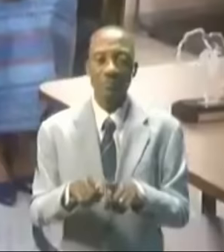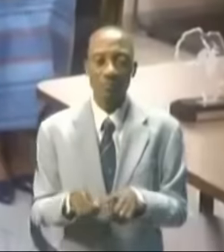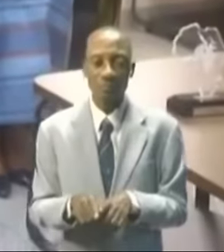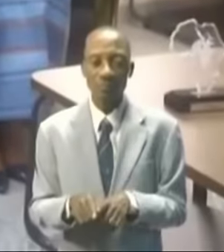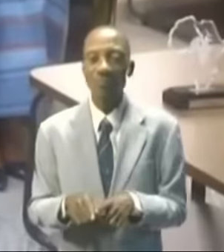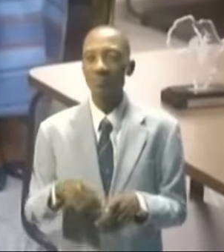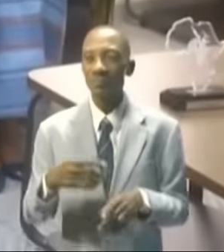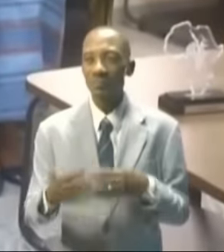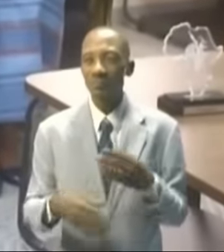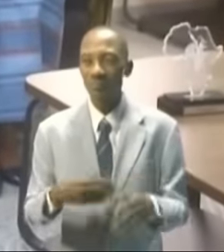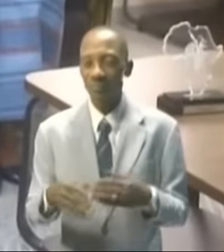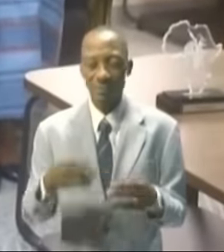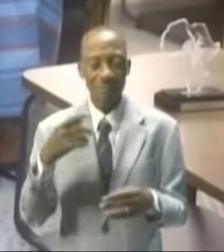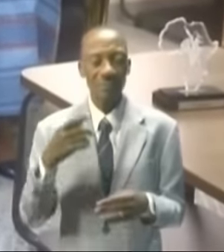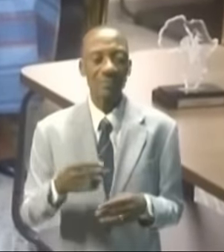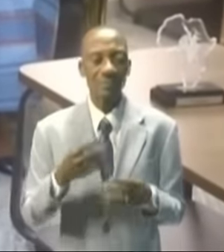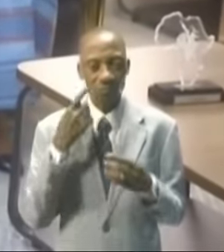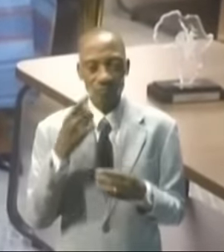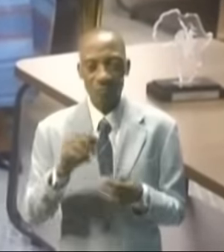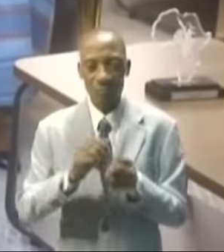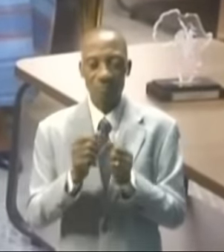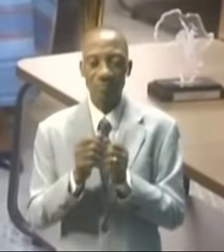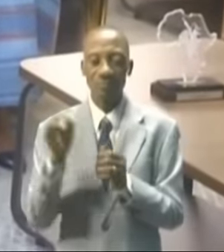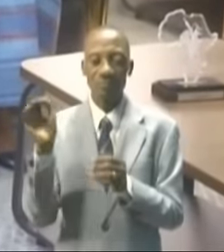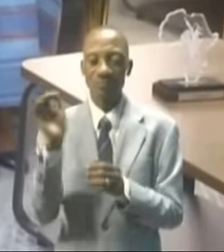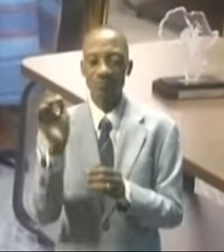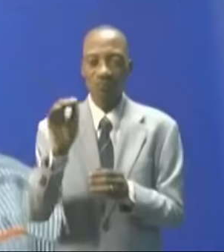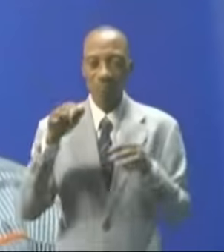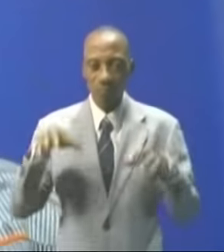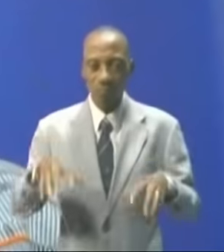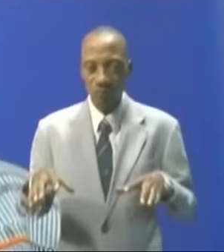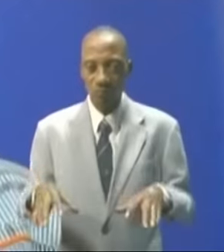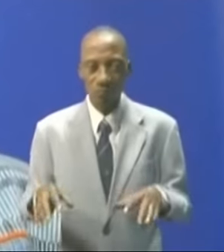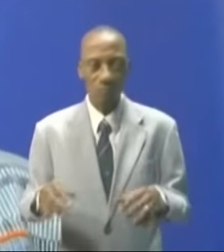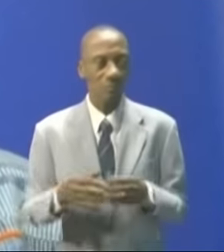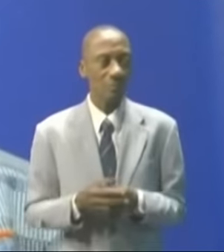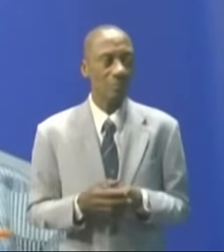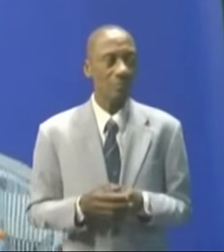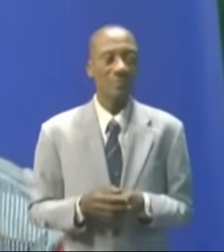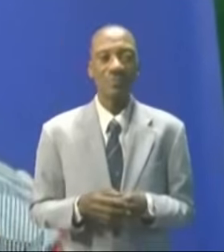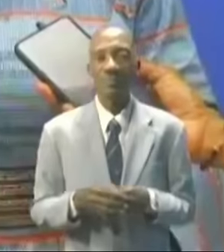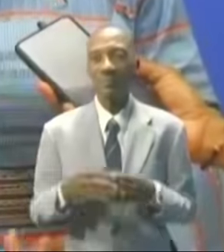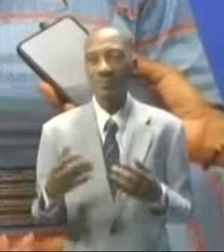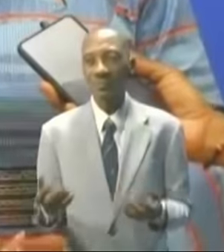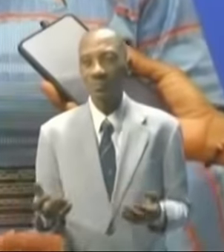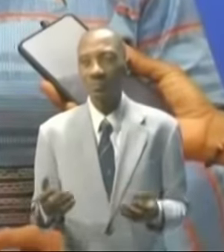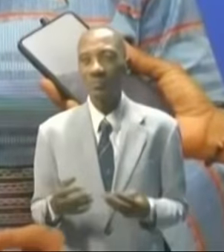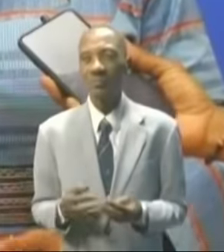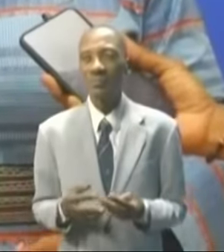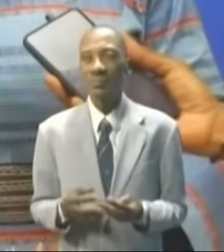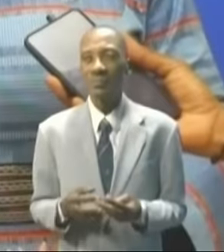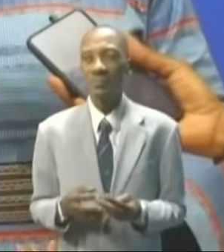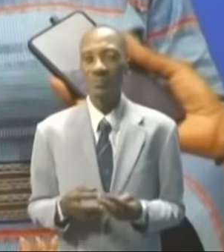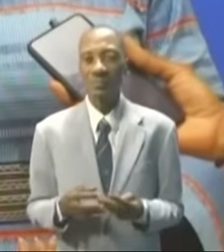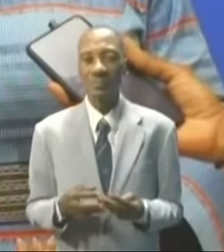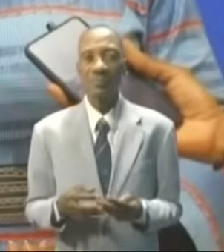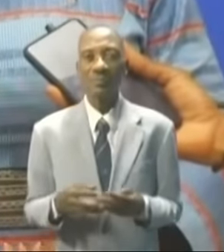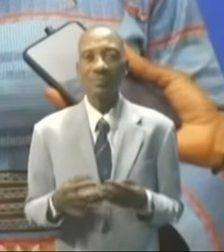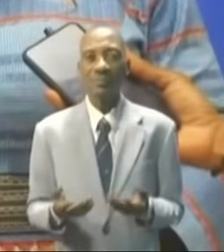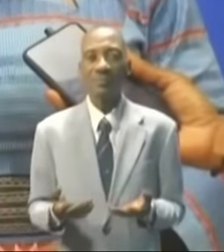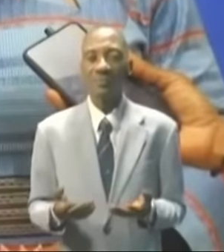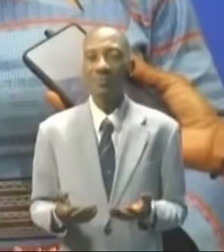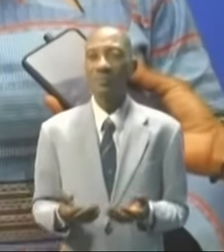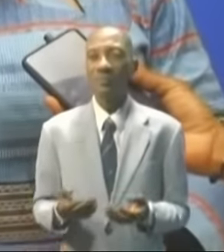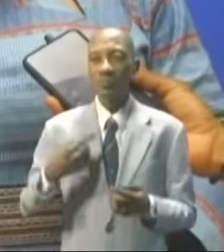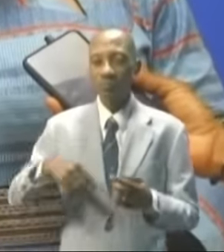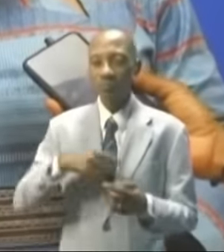forêt du bassin du Congo. Et on a parlé essentiellement des questions qui nous préoccupent. Premièrement, nous avions en son